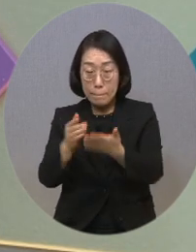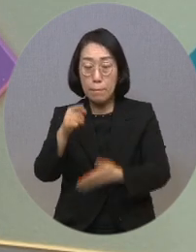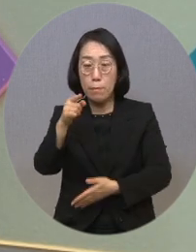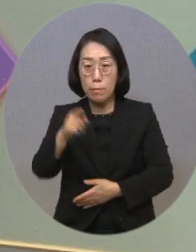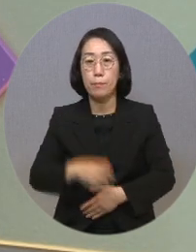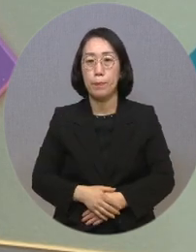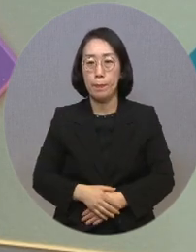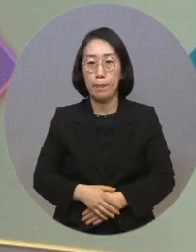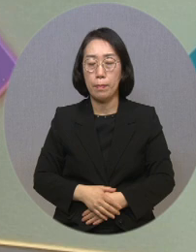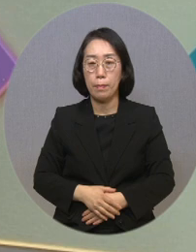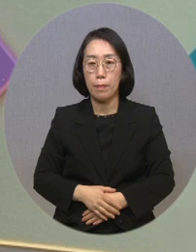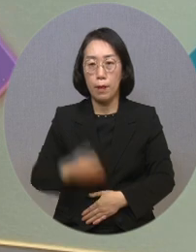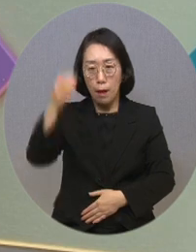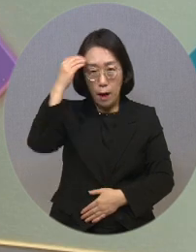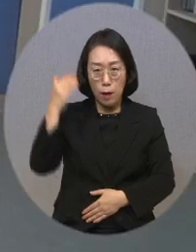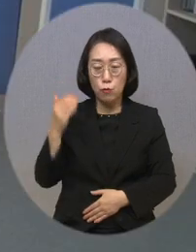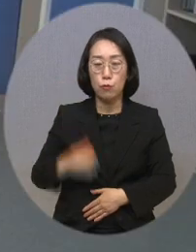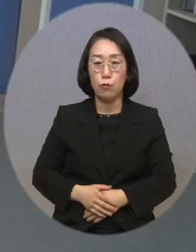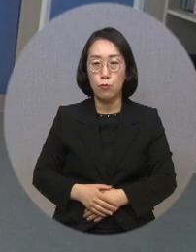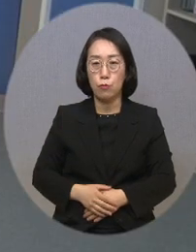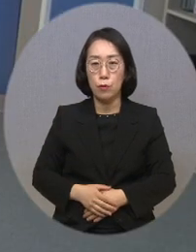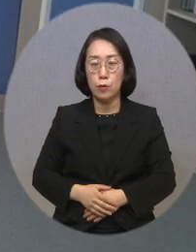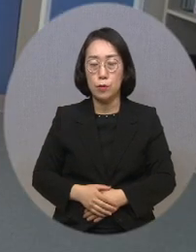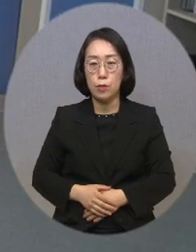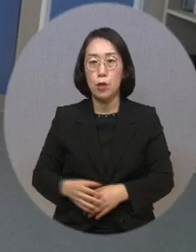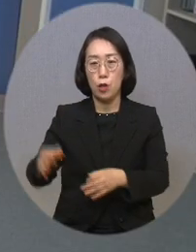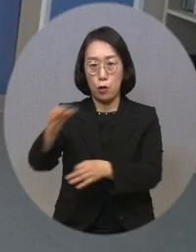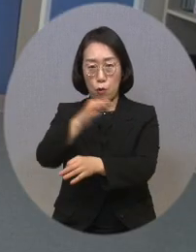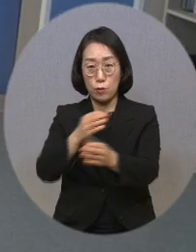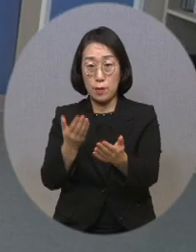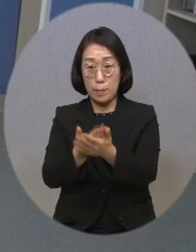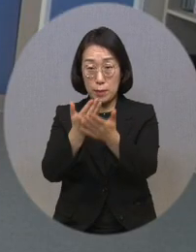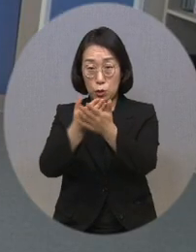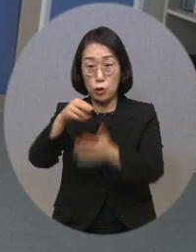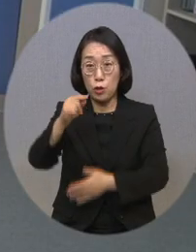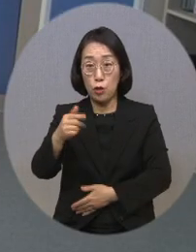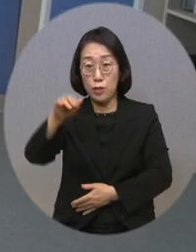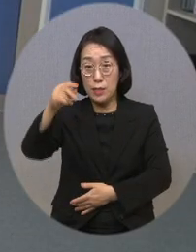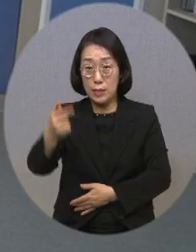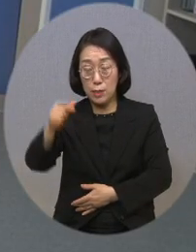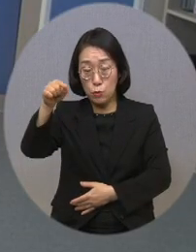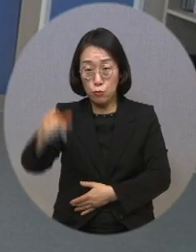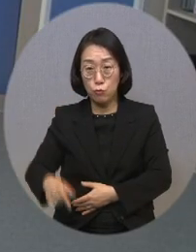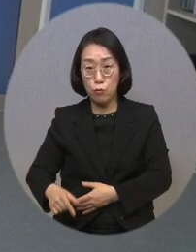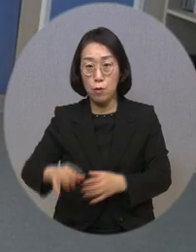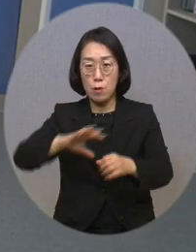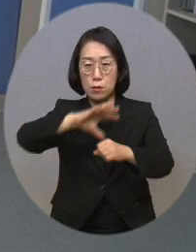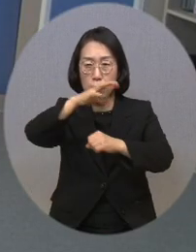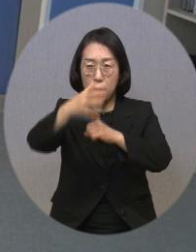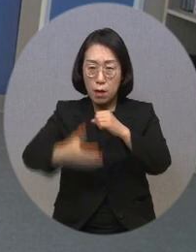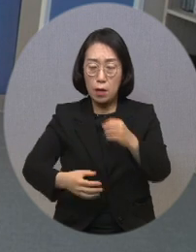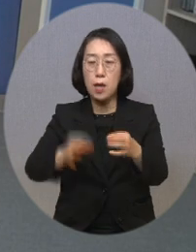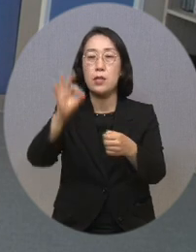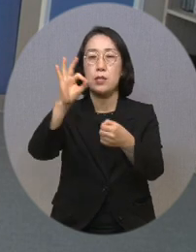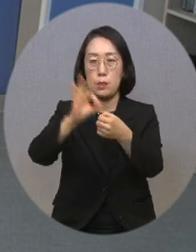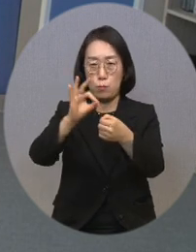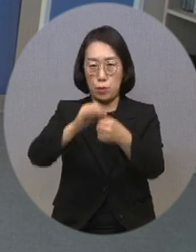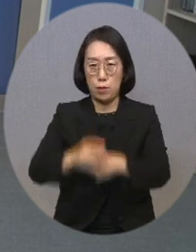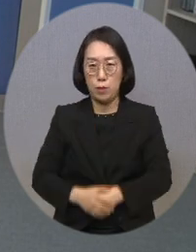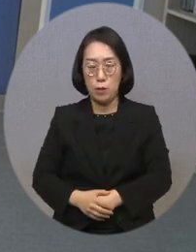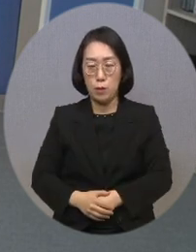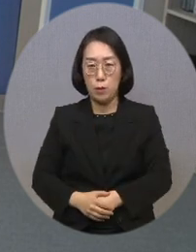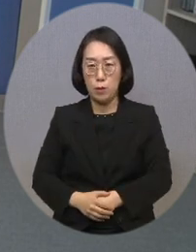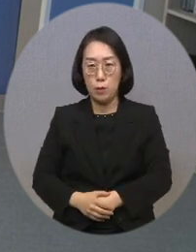않습니까? 그만큼 경제대국 여수 세계의 10위권 경제대국으로 올라섰고 국방력도 6위에